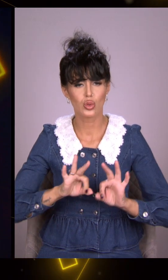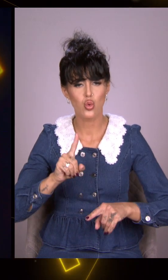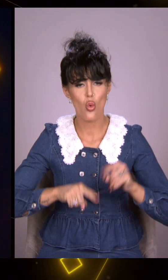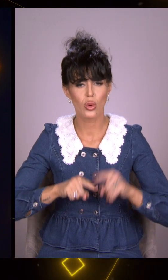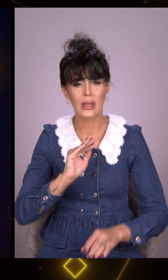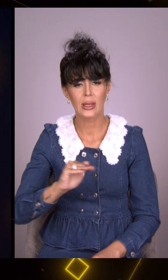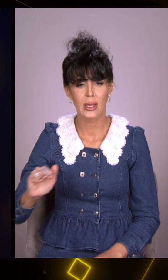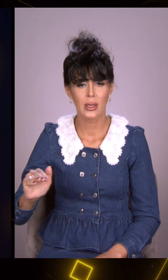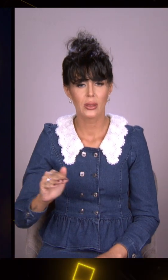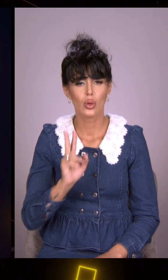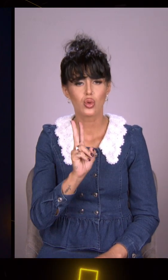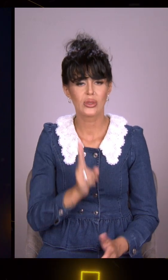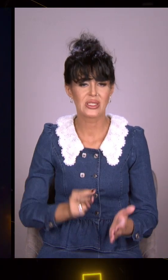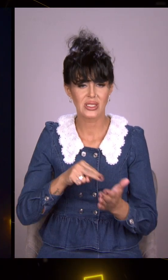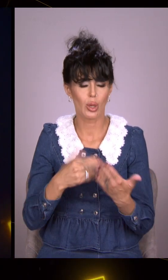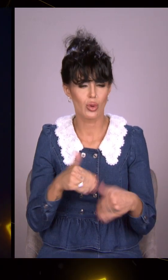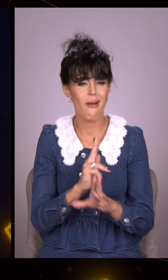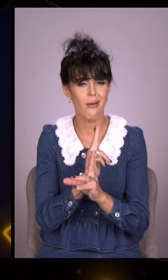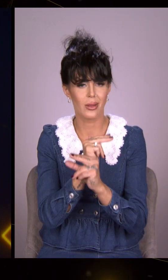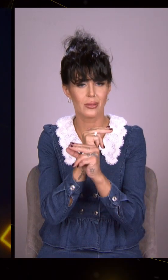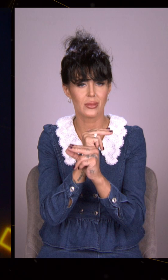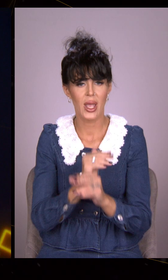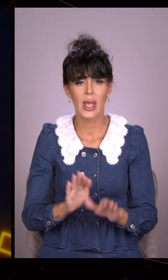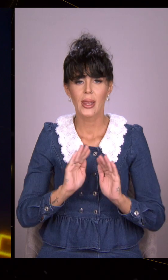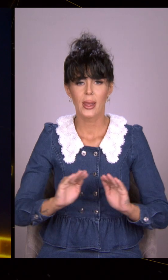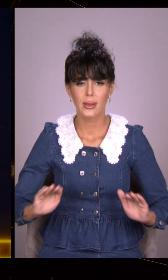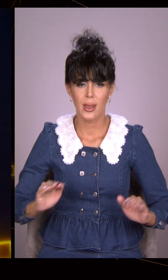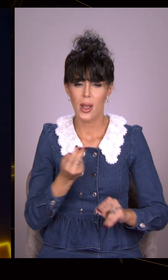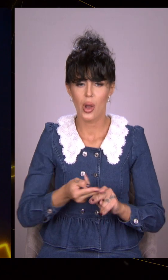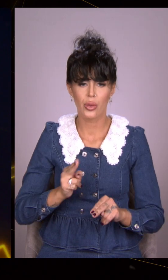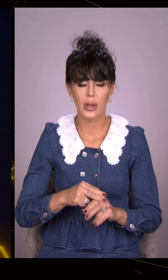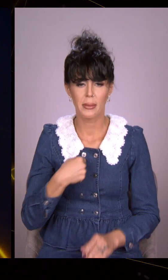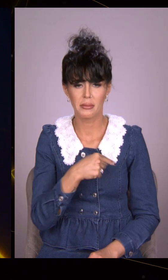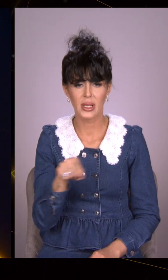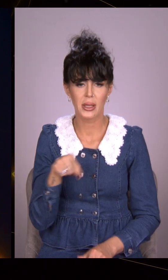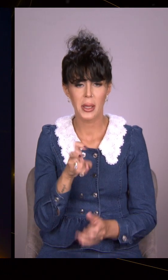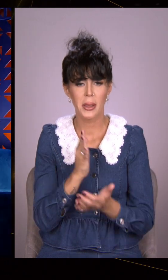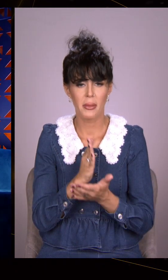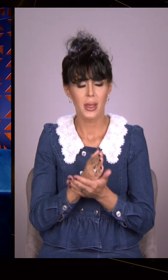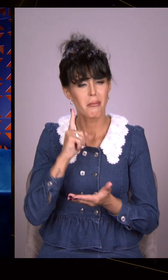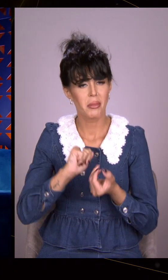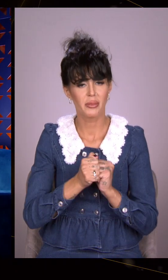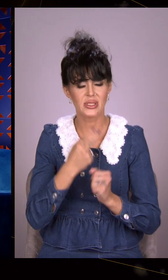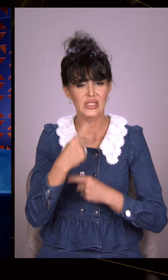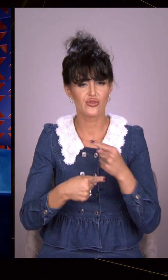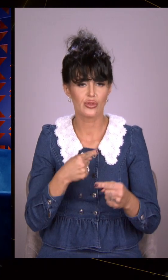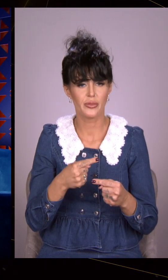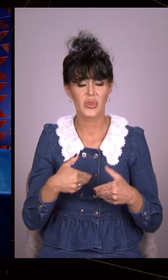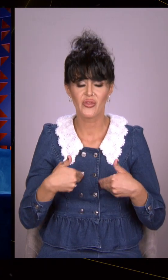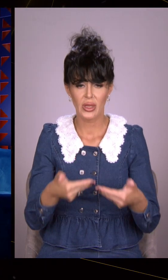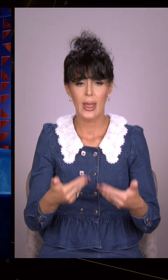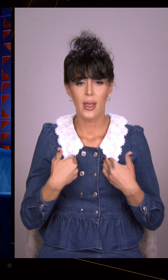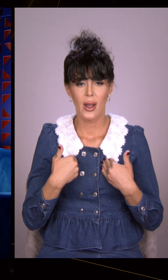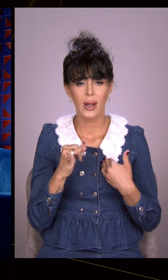вже стали янголами. Дітей, яких ми маємо пам'ятати завжди. Вітаю, я